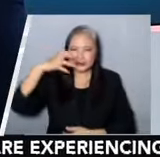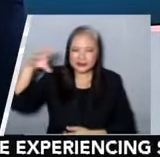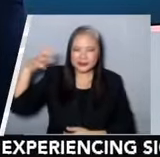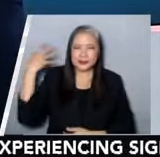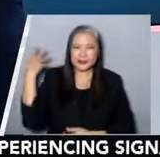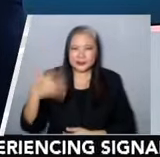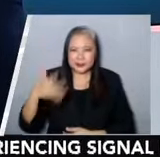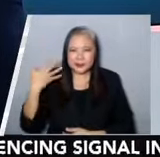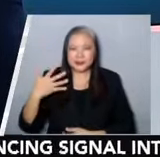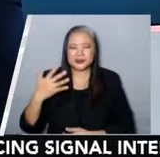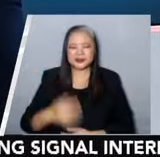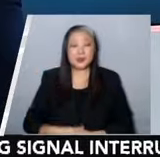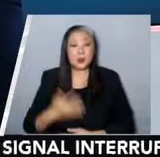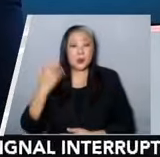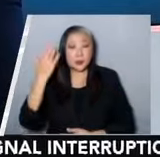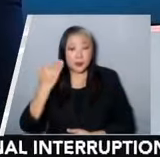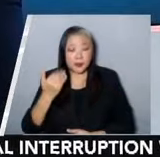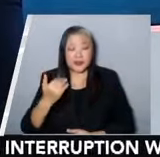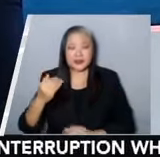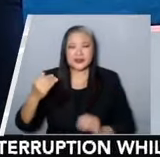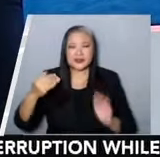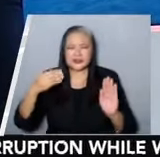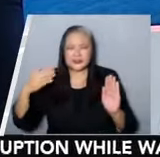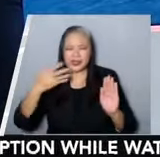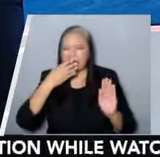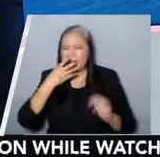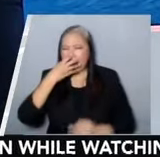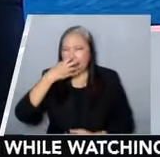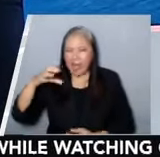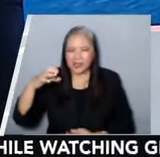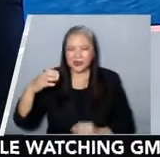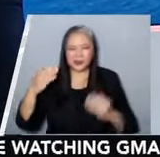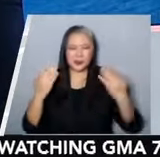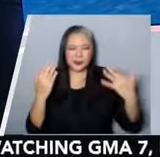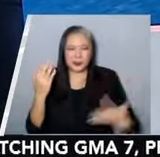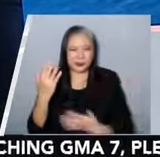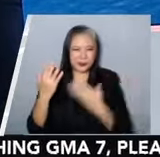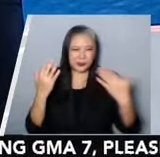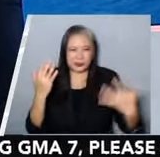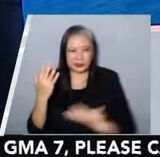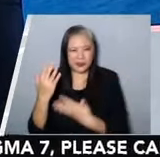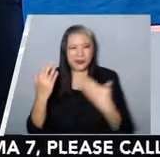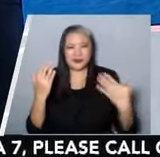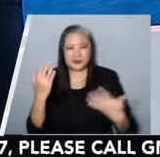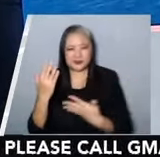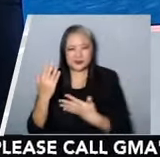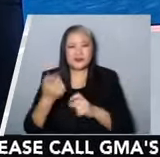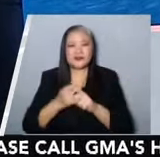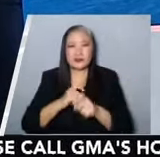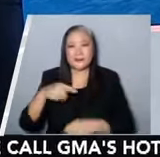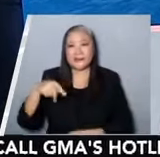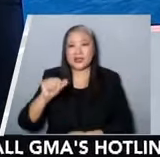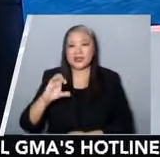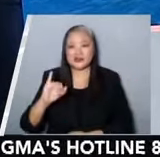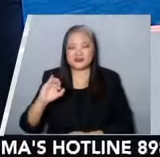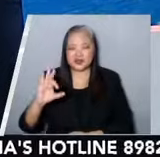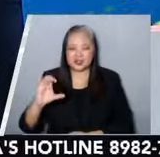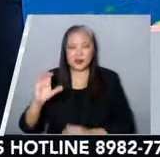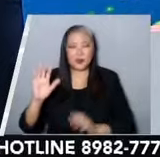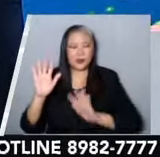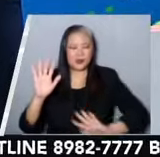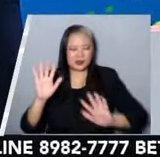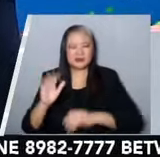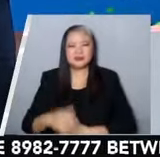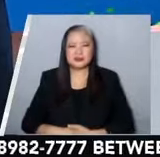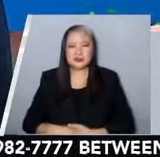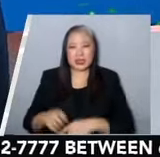po yan ng easterlies o mainit na hangin galing sa Pacific Ocean. Sa kabila niyan, posible pa rin po ang mga panandaliang ulan sa ilang lugar, particular na po